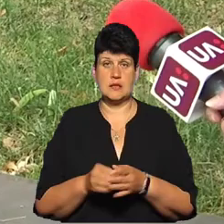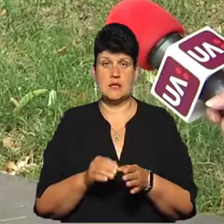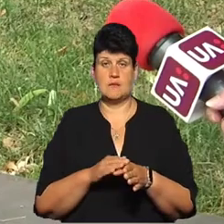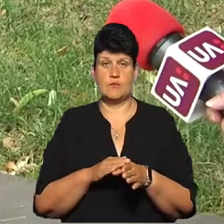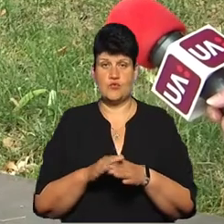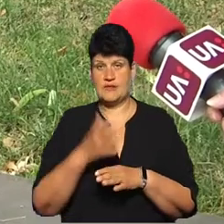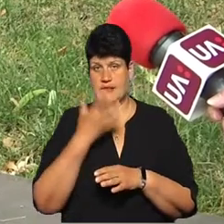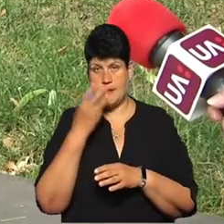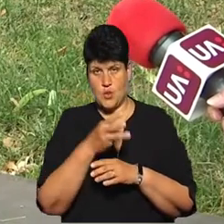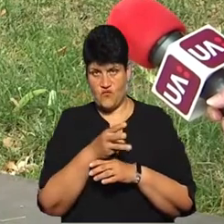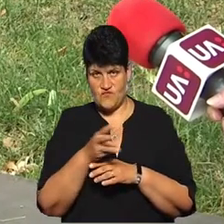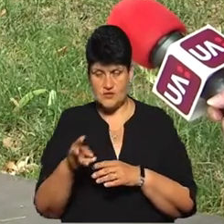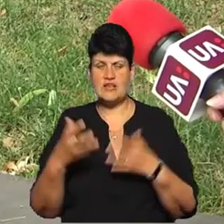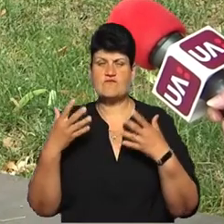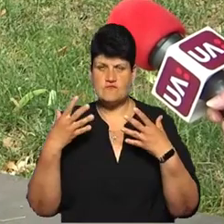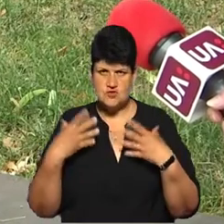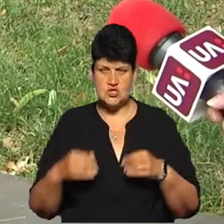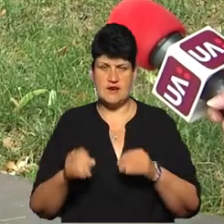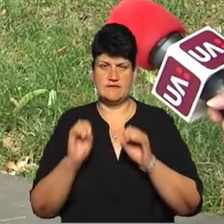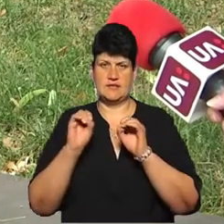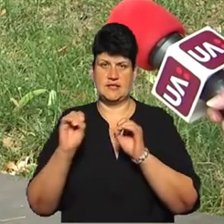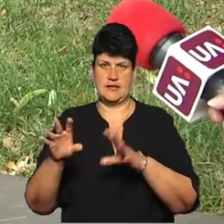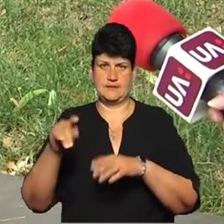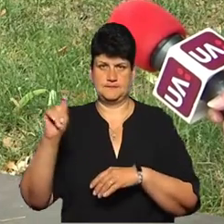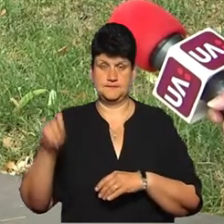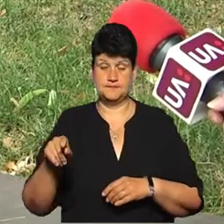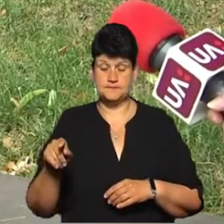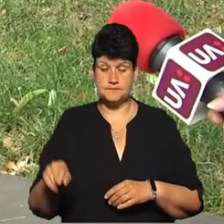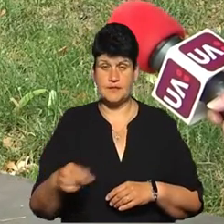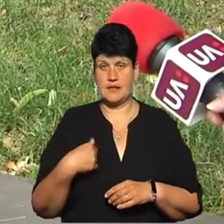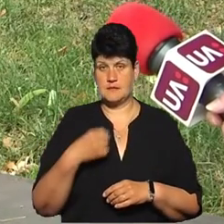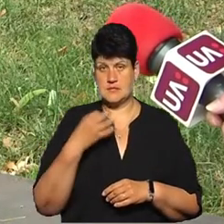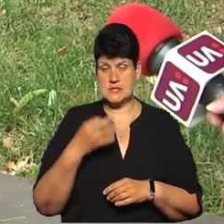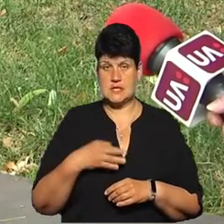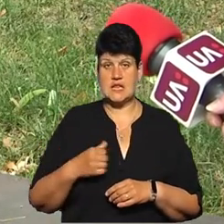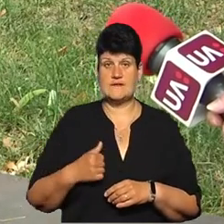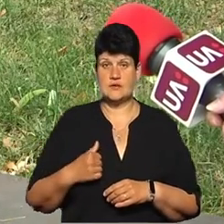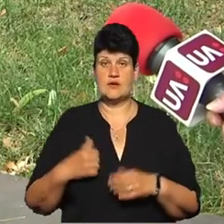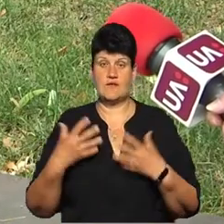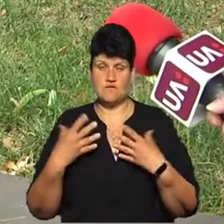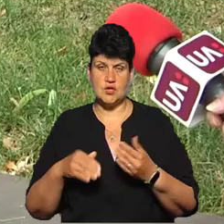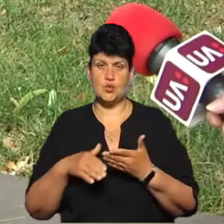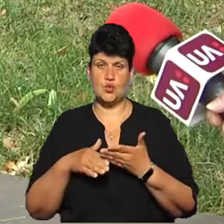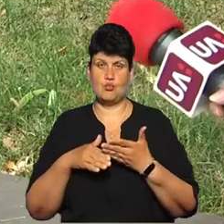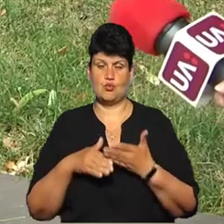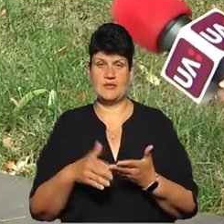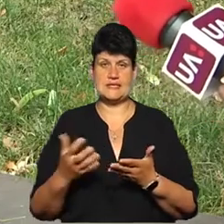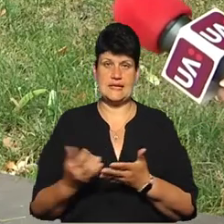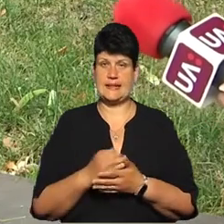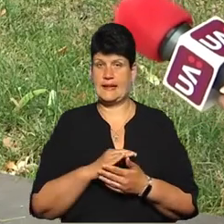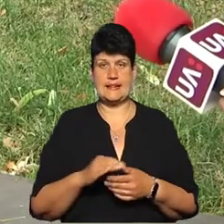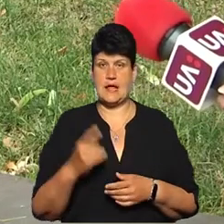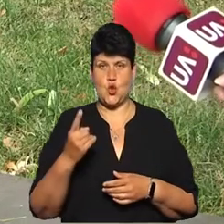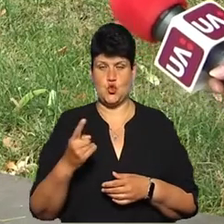тепловізор, який вже на передовій, і, як сказали нам військові, який вже допоміг знайти не одного